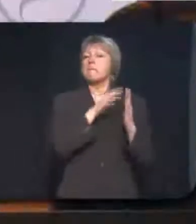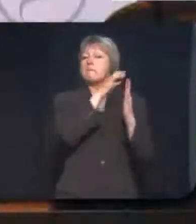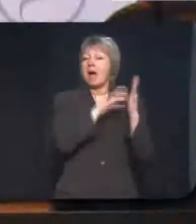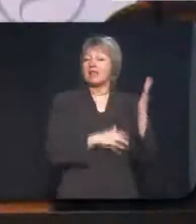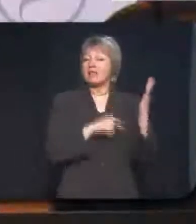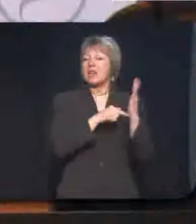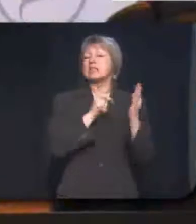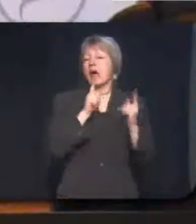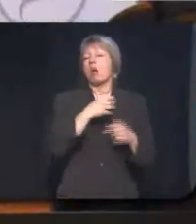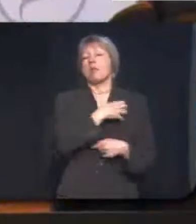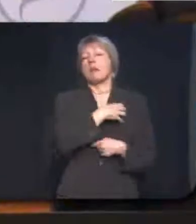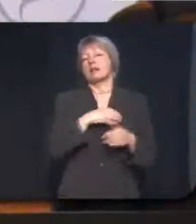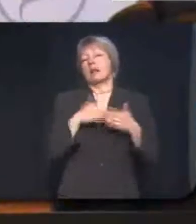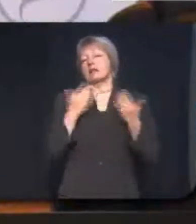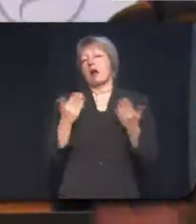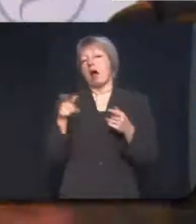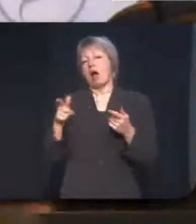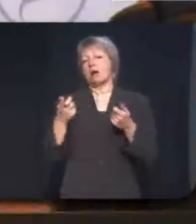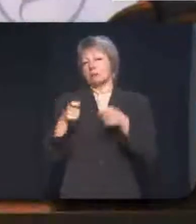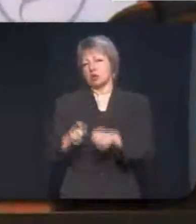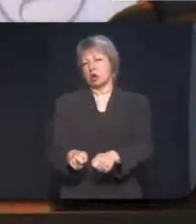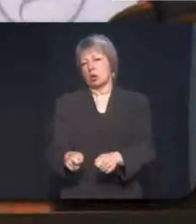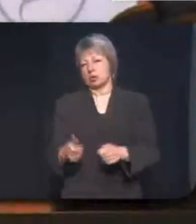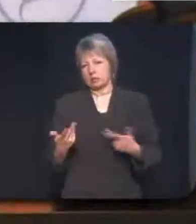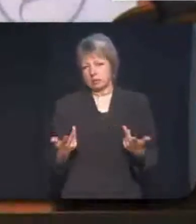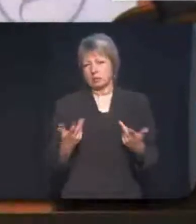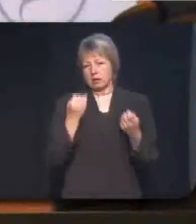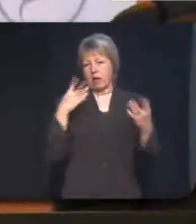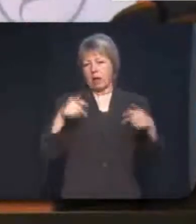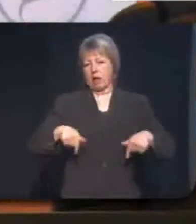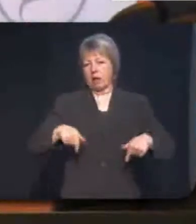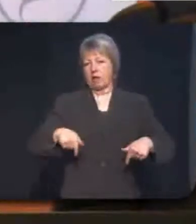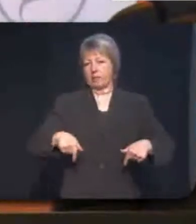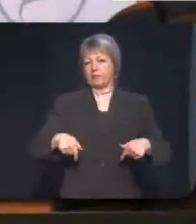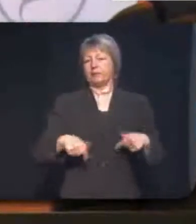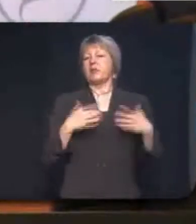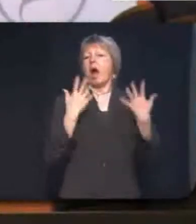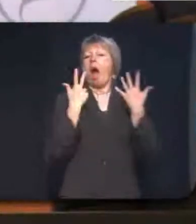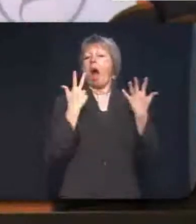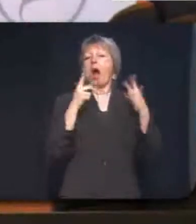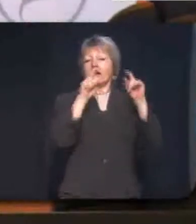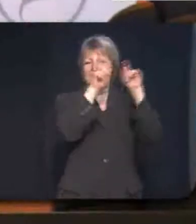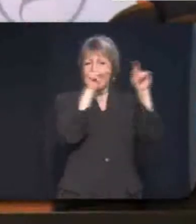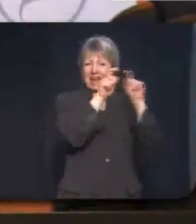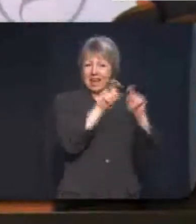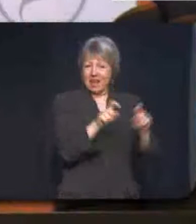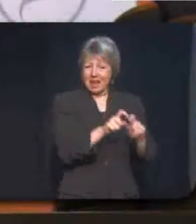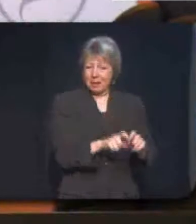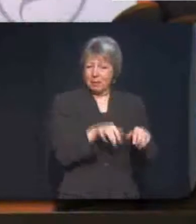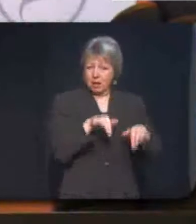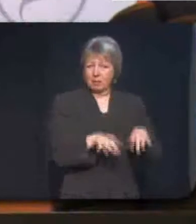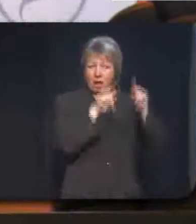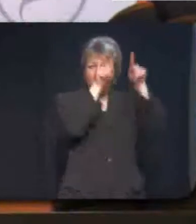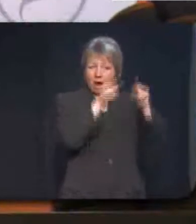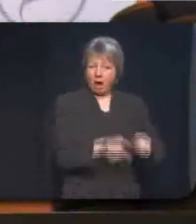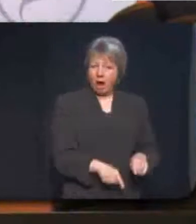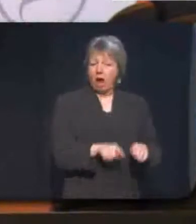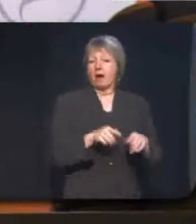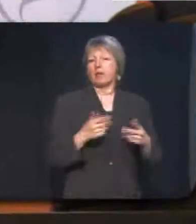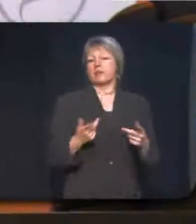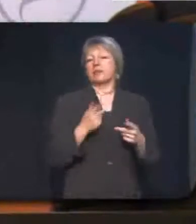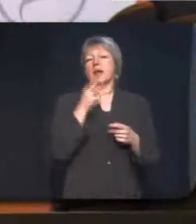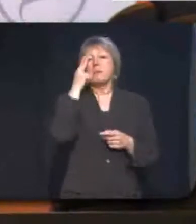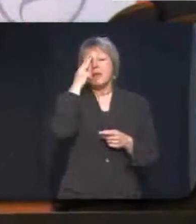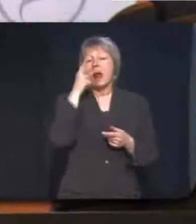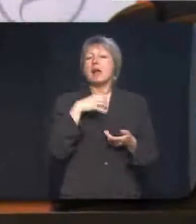den Parteitag beschlossen werden wir haben es noch nicht Ausgabe wir haben jetzt 8 Themen konkretisiert die alle Piratenparteien gemeinsam haben